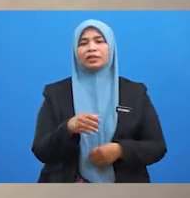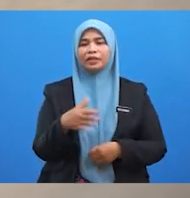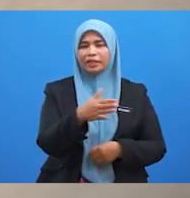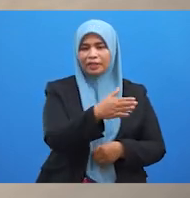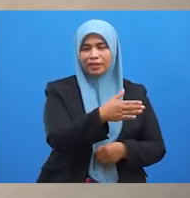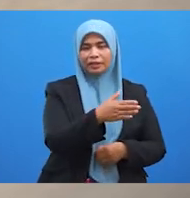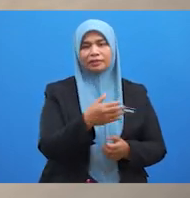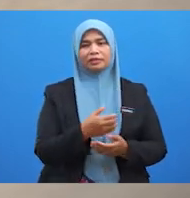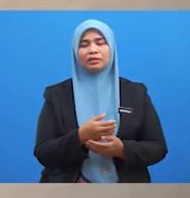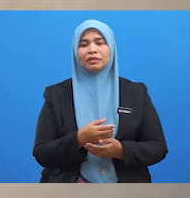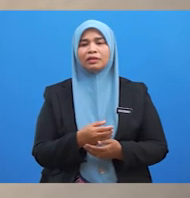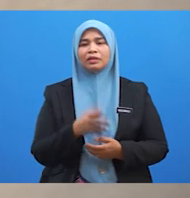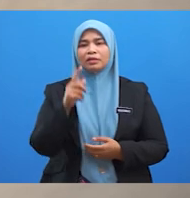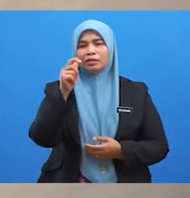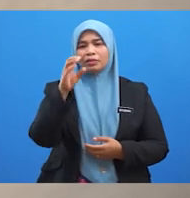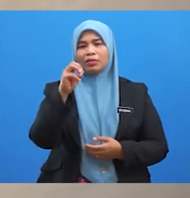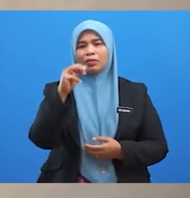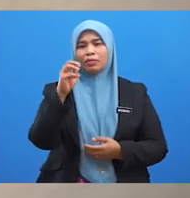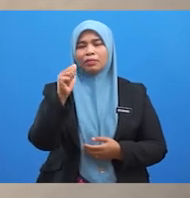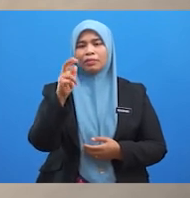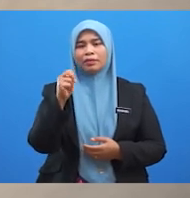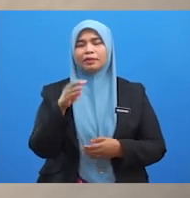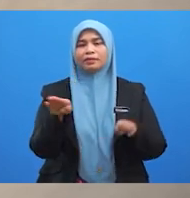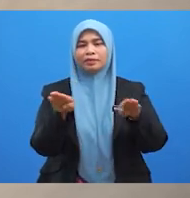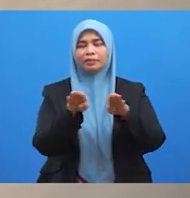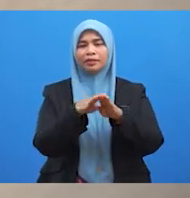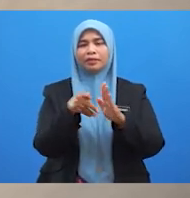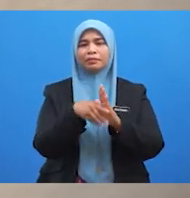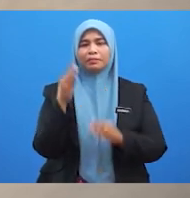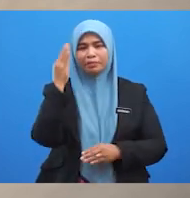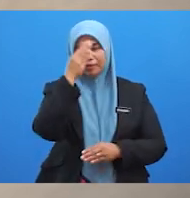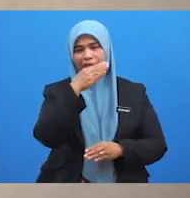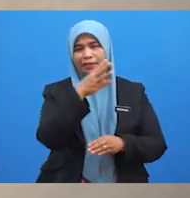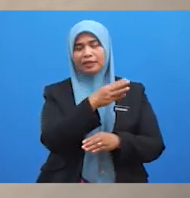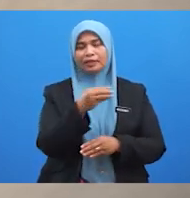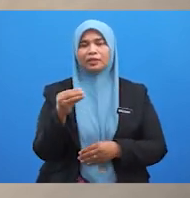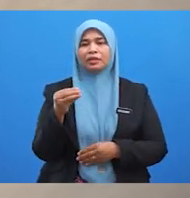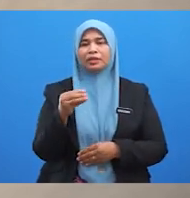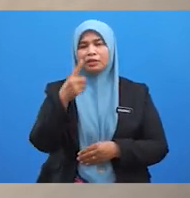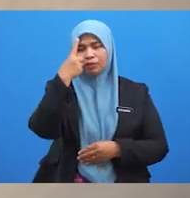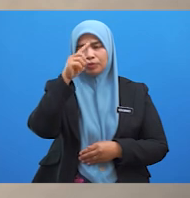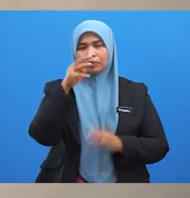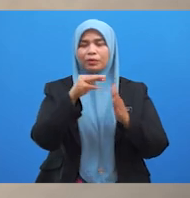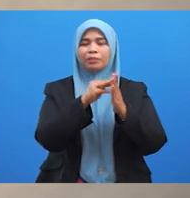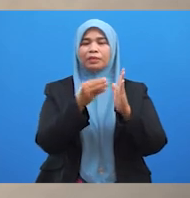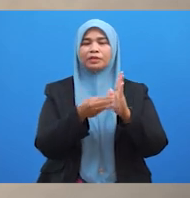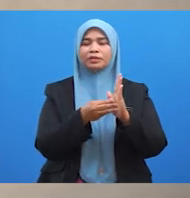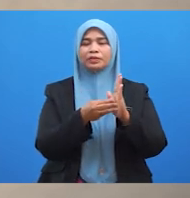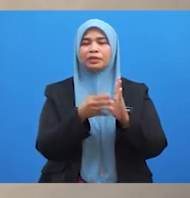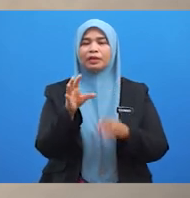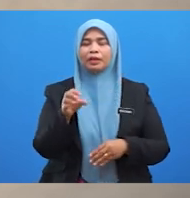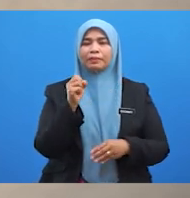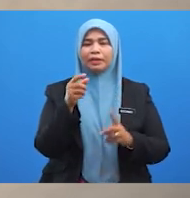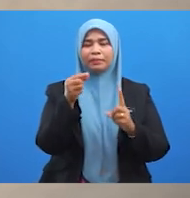ikan, toman sebagai pembayang. Dan untuk maksud pula,